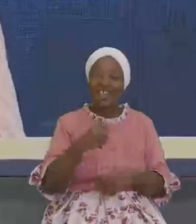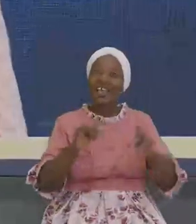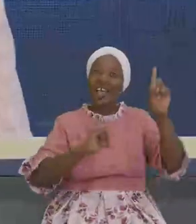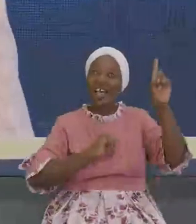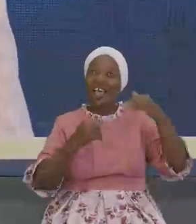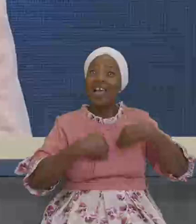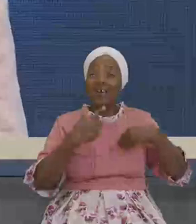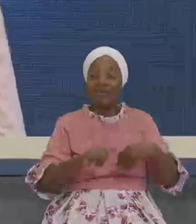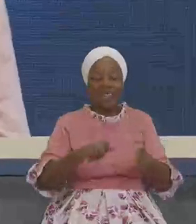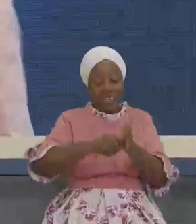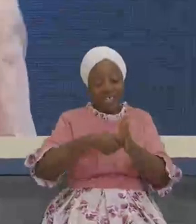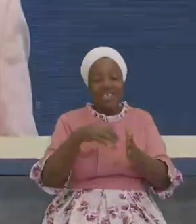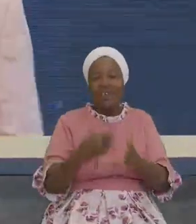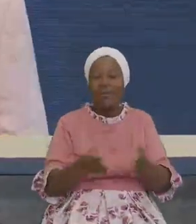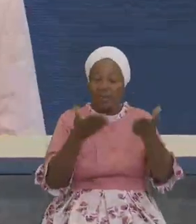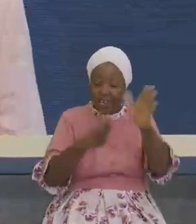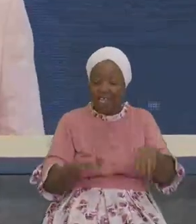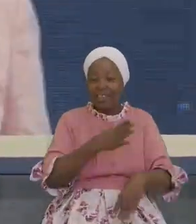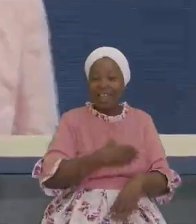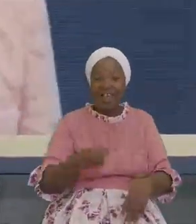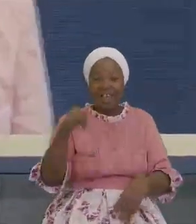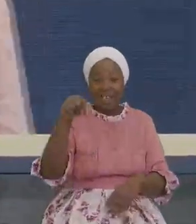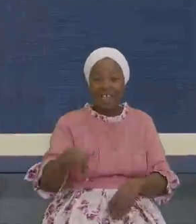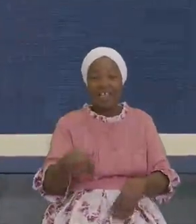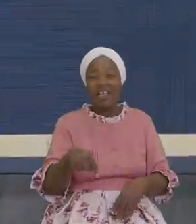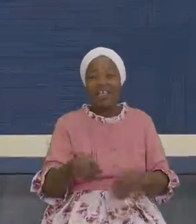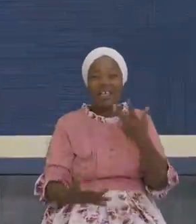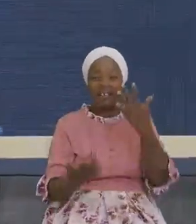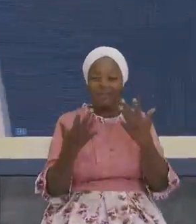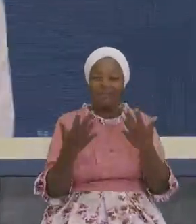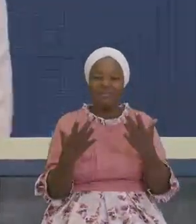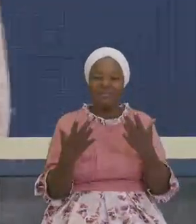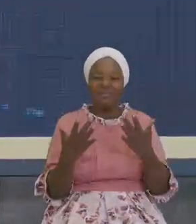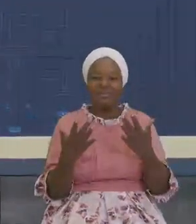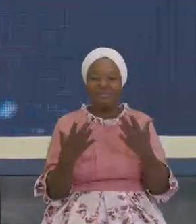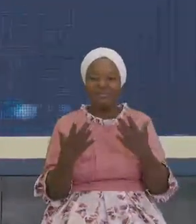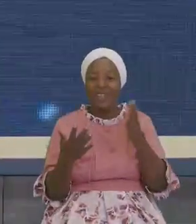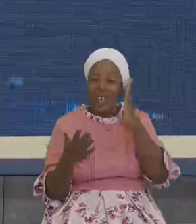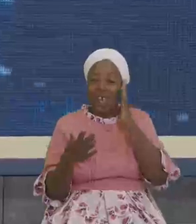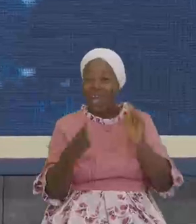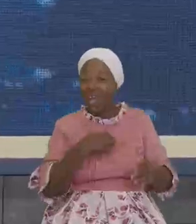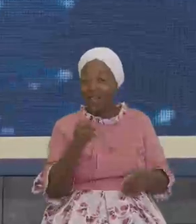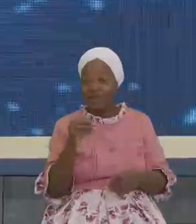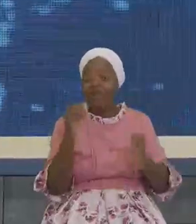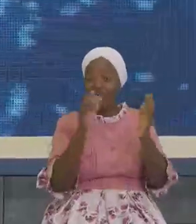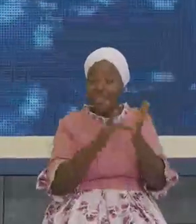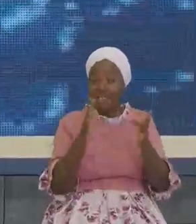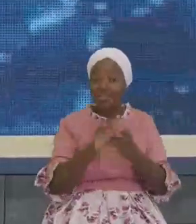C'est lui qui a dit, j'ai la clé de la mort et de l'enfer.